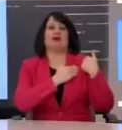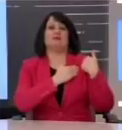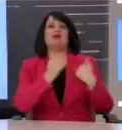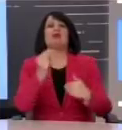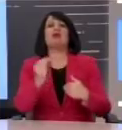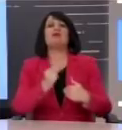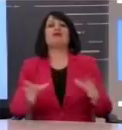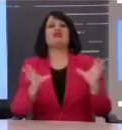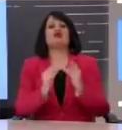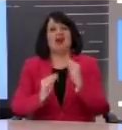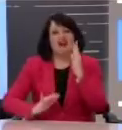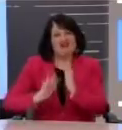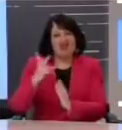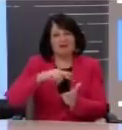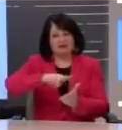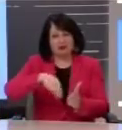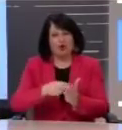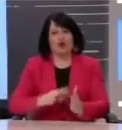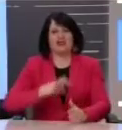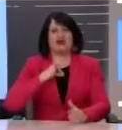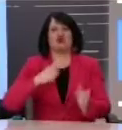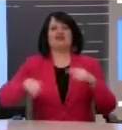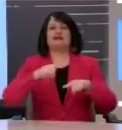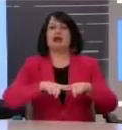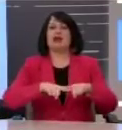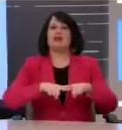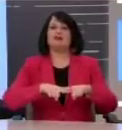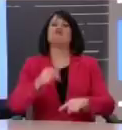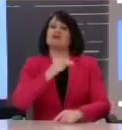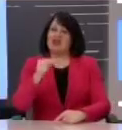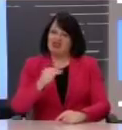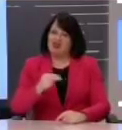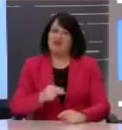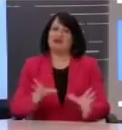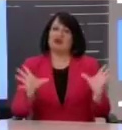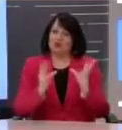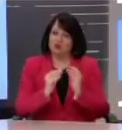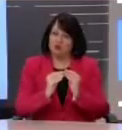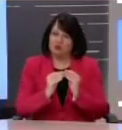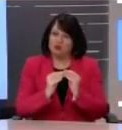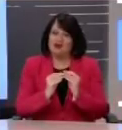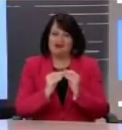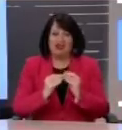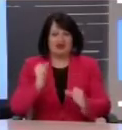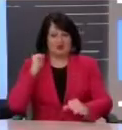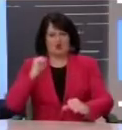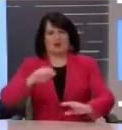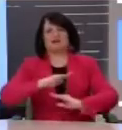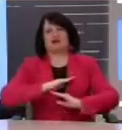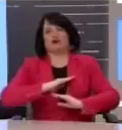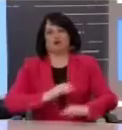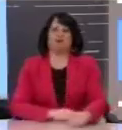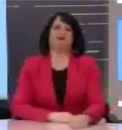αφορά την αναβάθμιση του ρόλου και του κύρους της χώρας και σε ό,τι αφορά τη διατήρηση της αποτρεπτικής ικανότητας των ενόπλων δυνάμων.